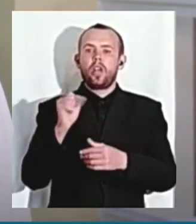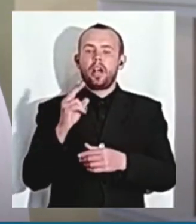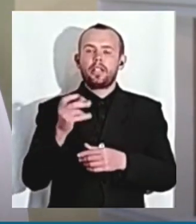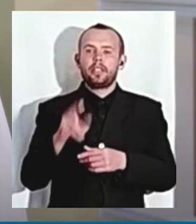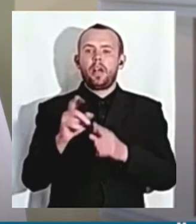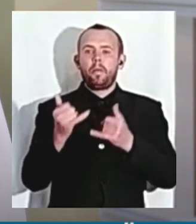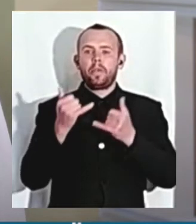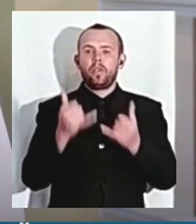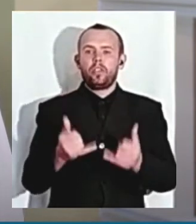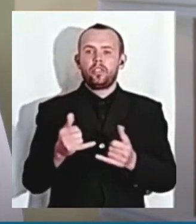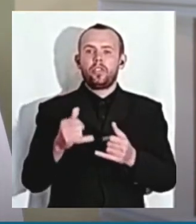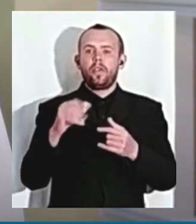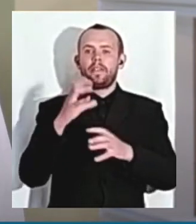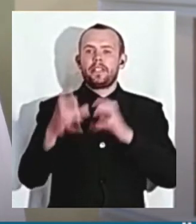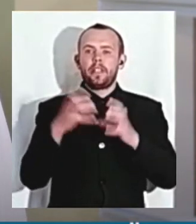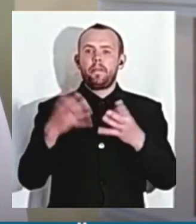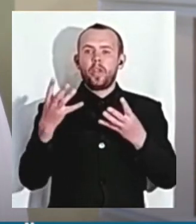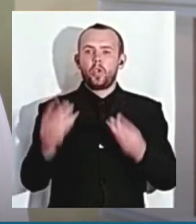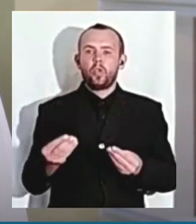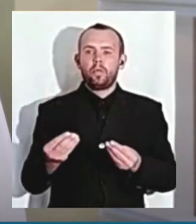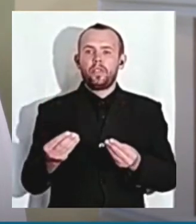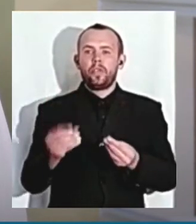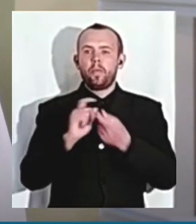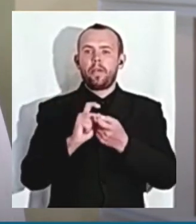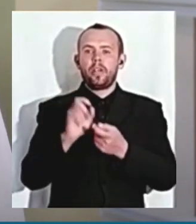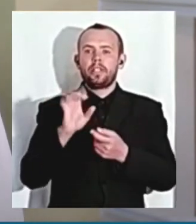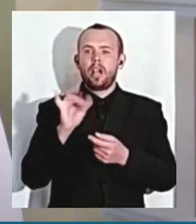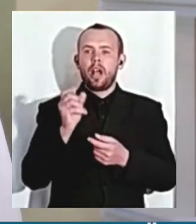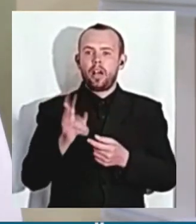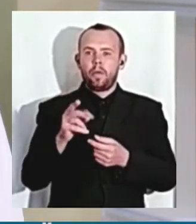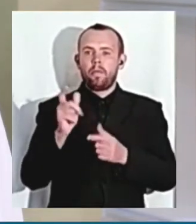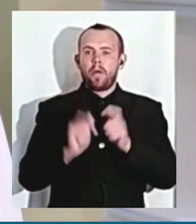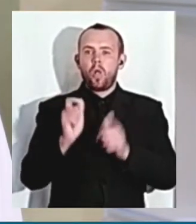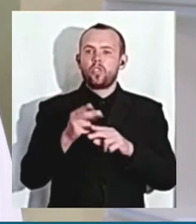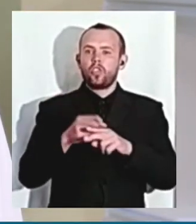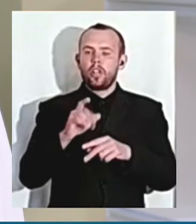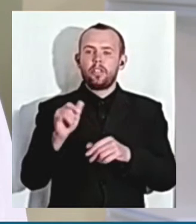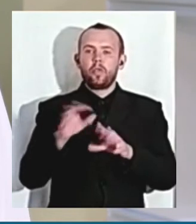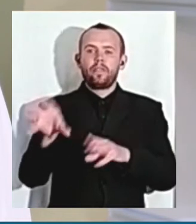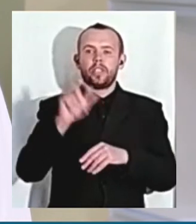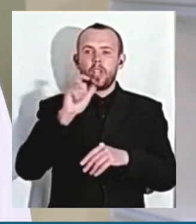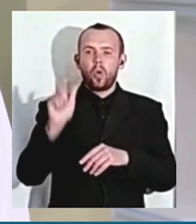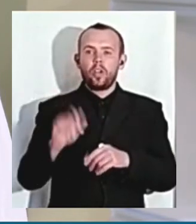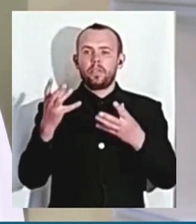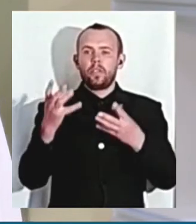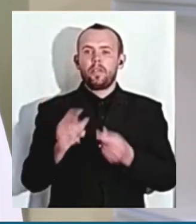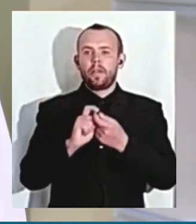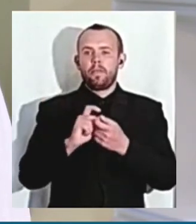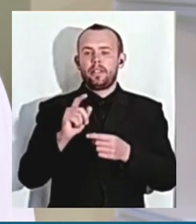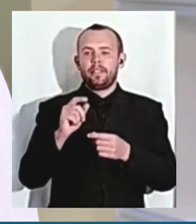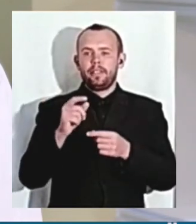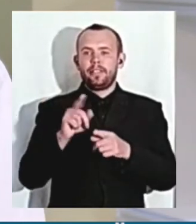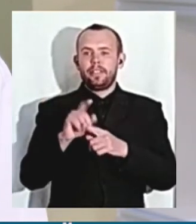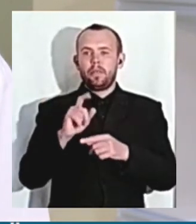дню боротьби з раком молочної залози, а також к Всеукраїнському дню боротьби з молочної залози. Акція буде